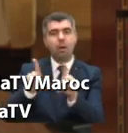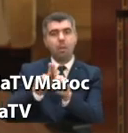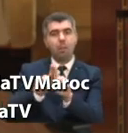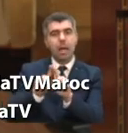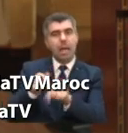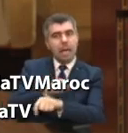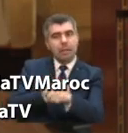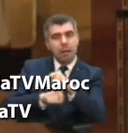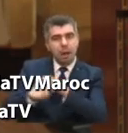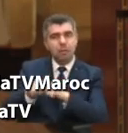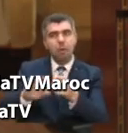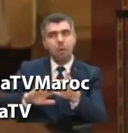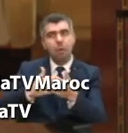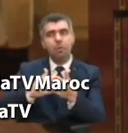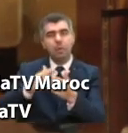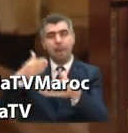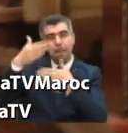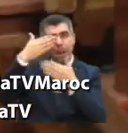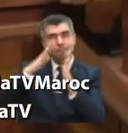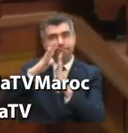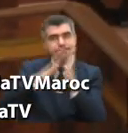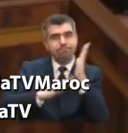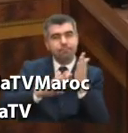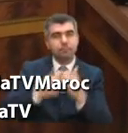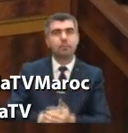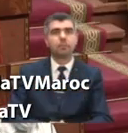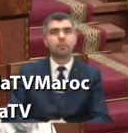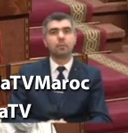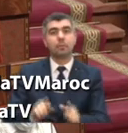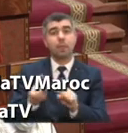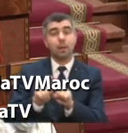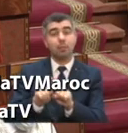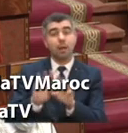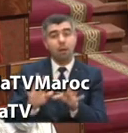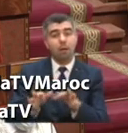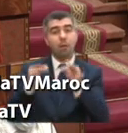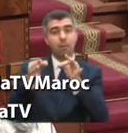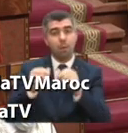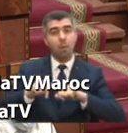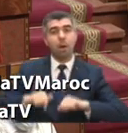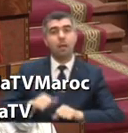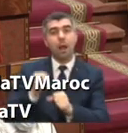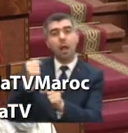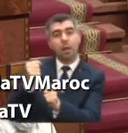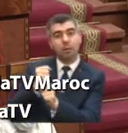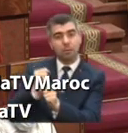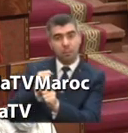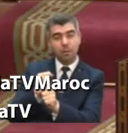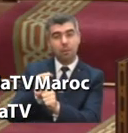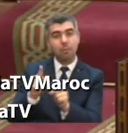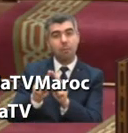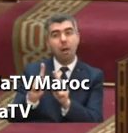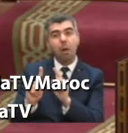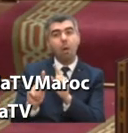والوقائية التي أقدمت عليها بلادنا، انتصب قطاع الشغل كأحدى القطاعات الرئيسية المتضررة من تأثيرات هذه